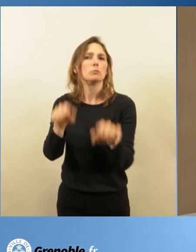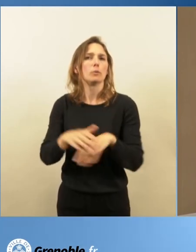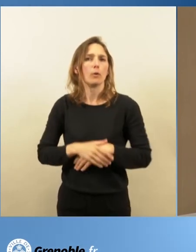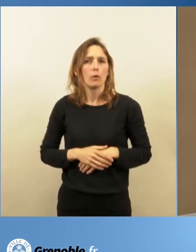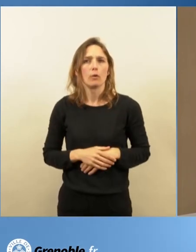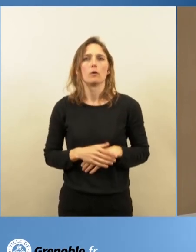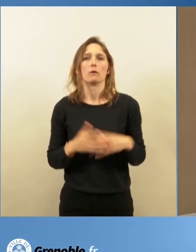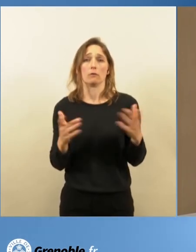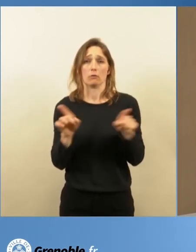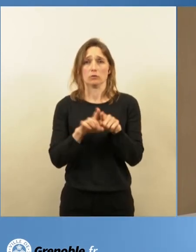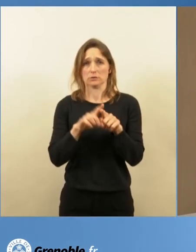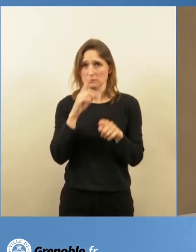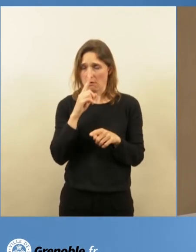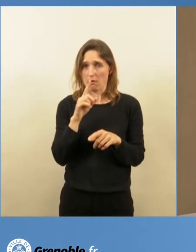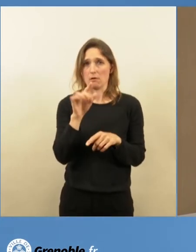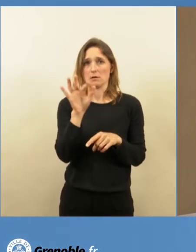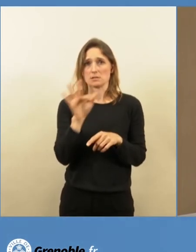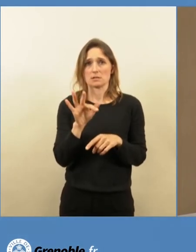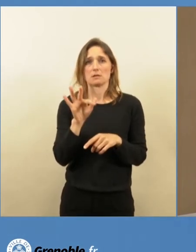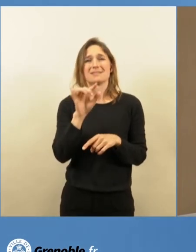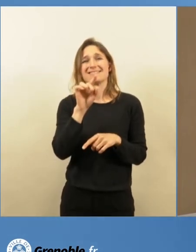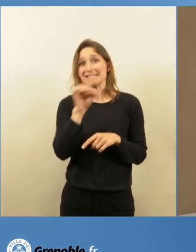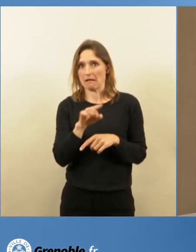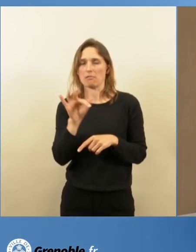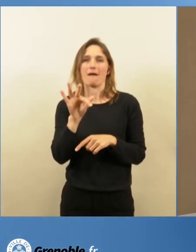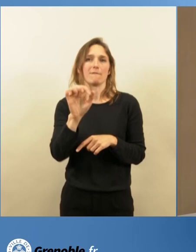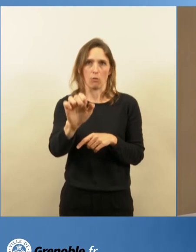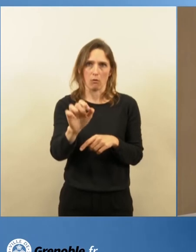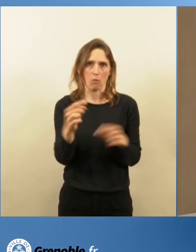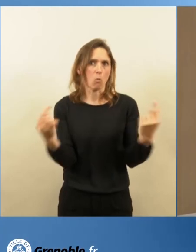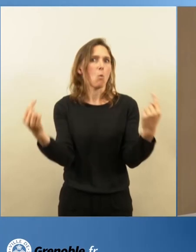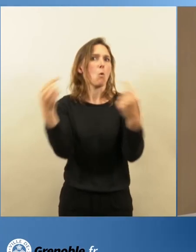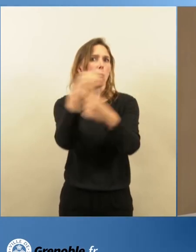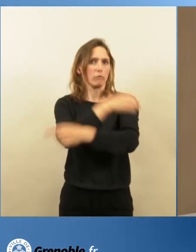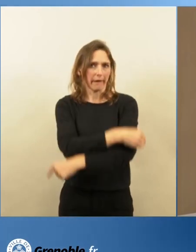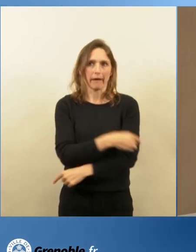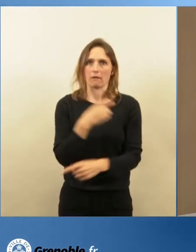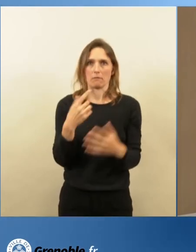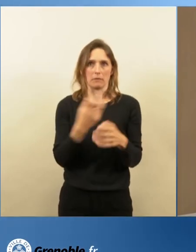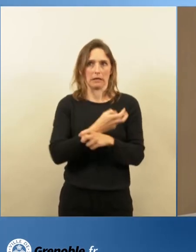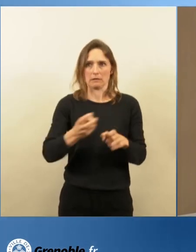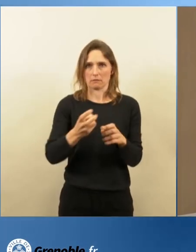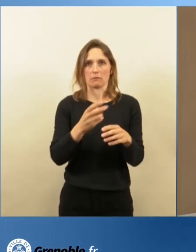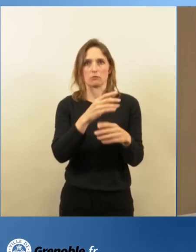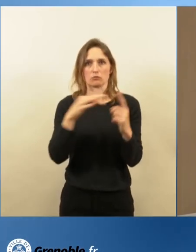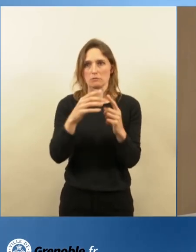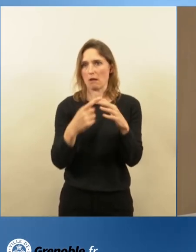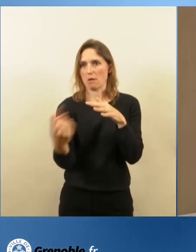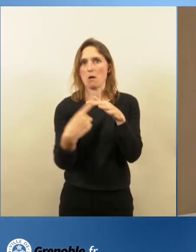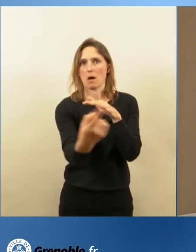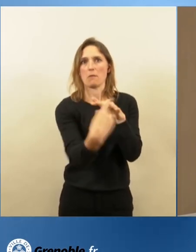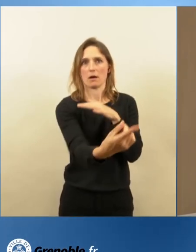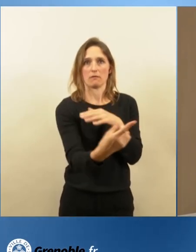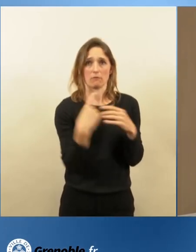que le dispositif ZFE et au contraire une véritable zone donc de fortes exclusion créée artificiellement